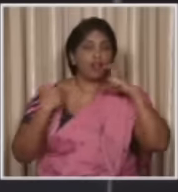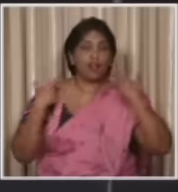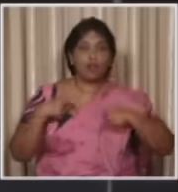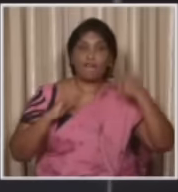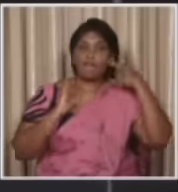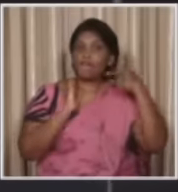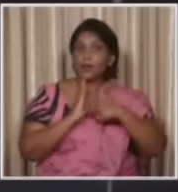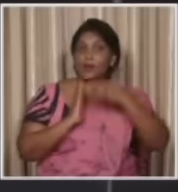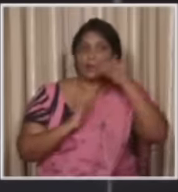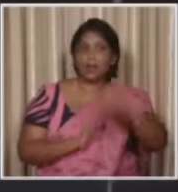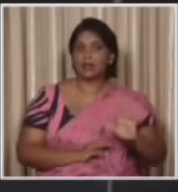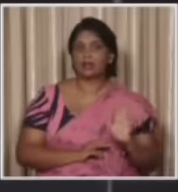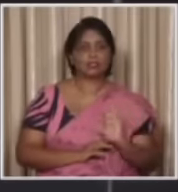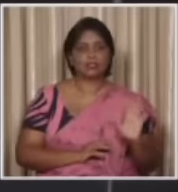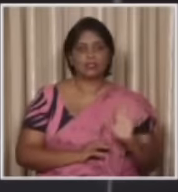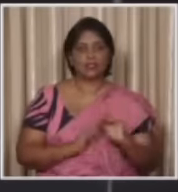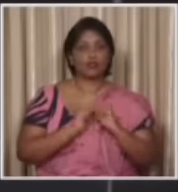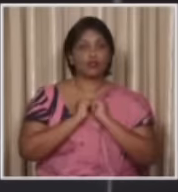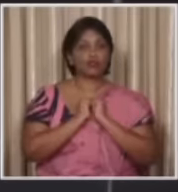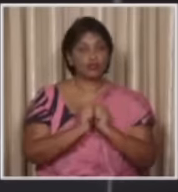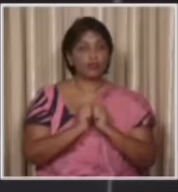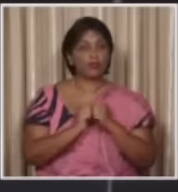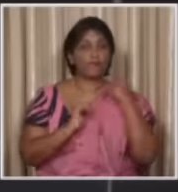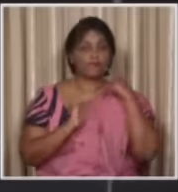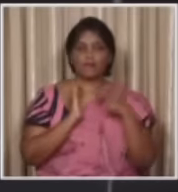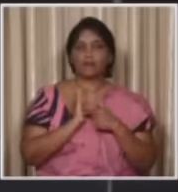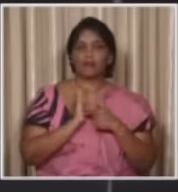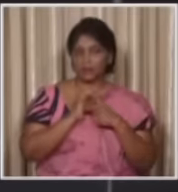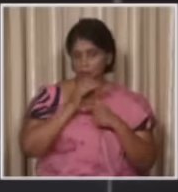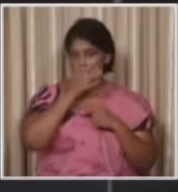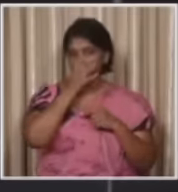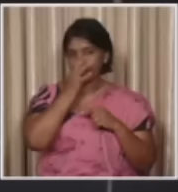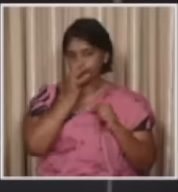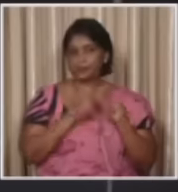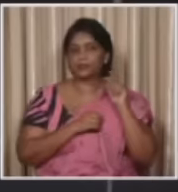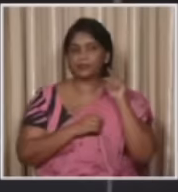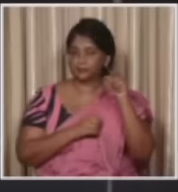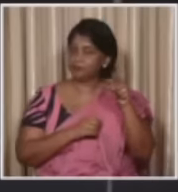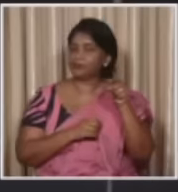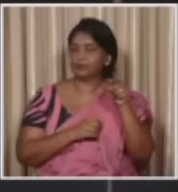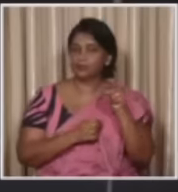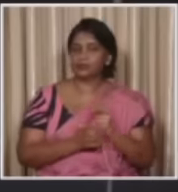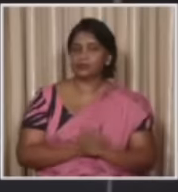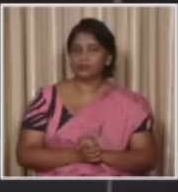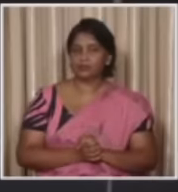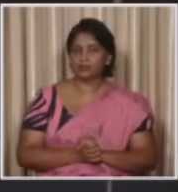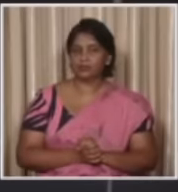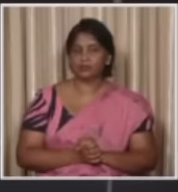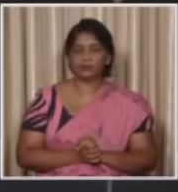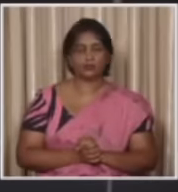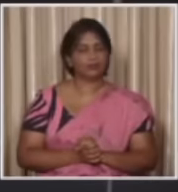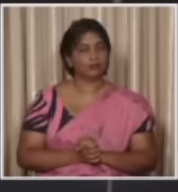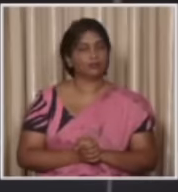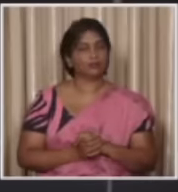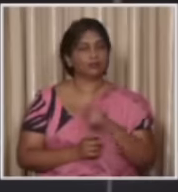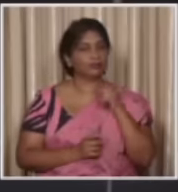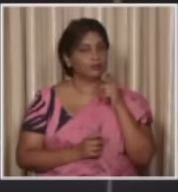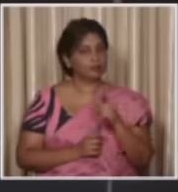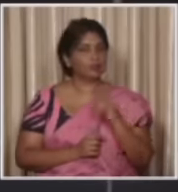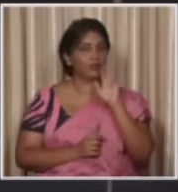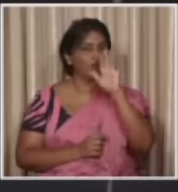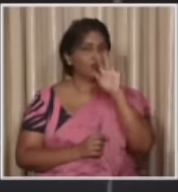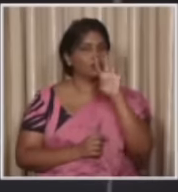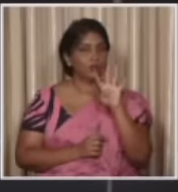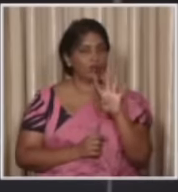නැහැ. ඒක වෘත්ති විභාගේ. ආ දැන් එතුමා බලන්නකෝ. දැන් එතුමා